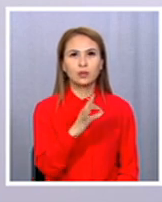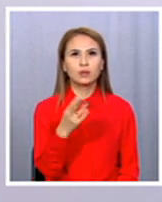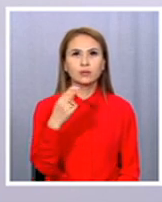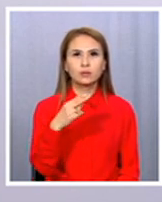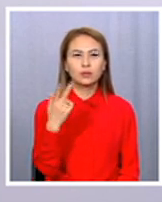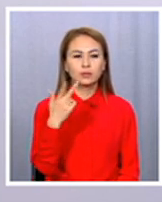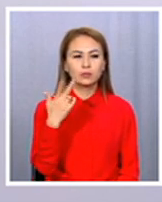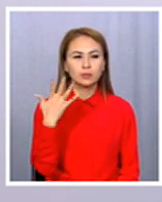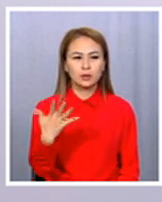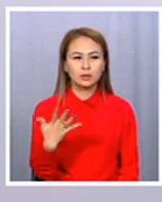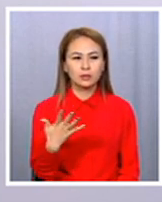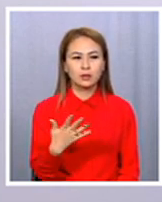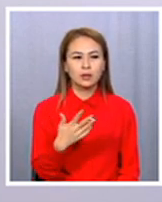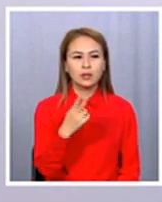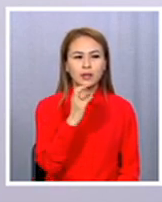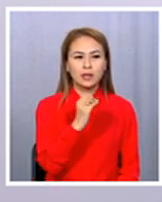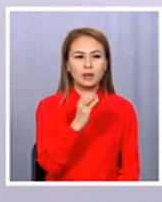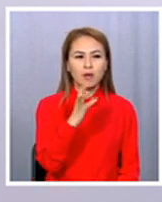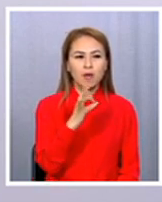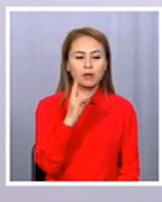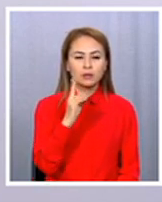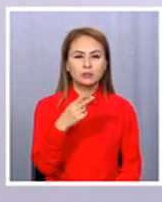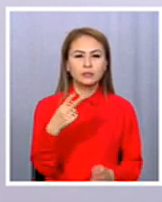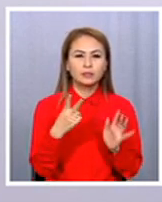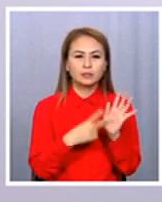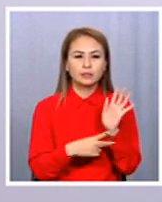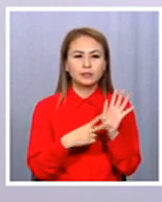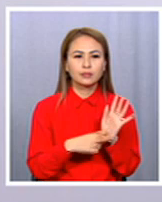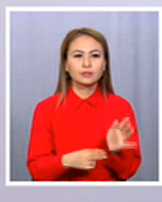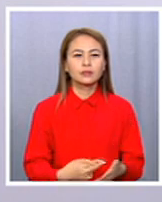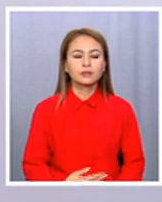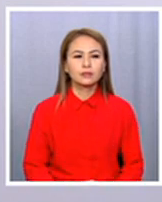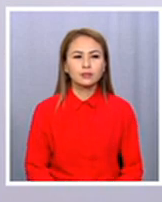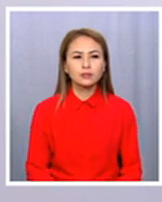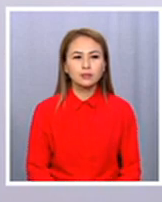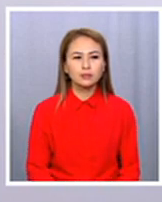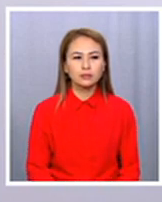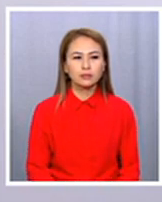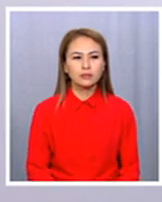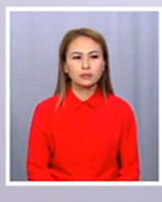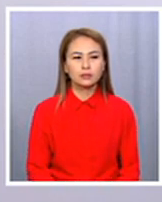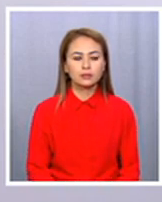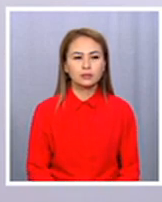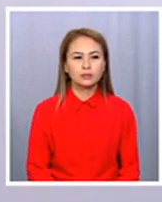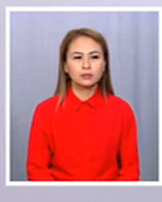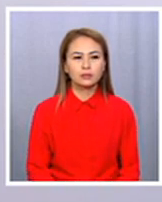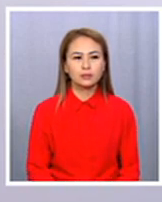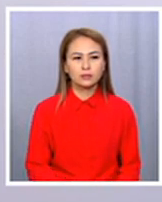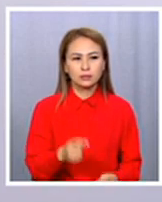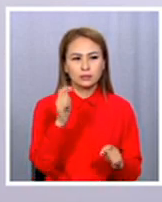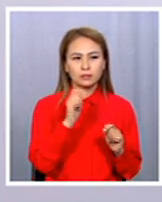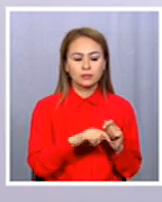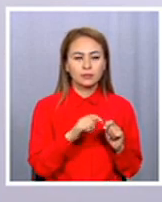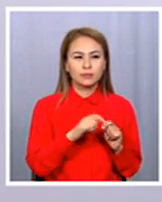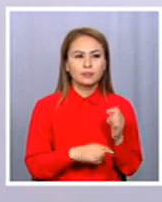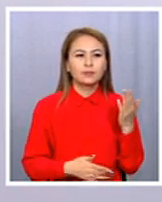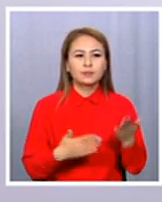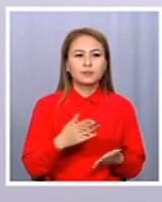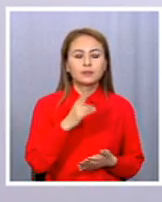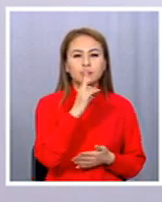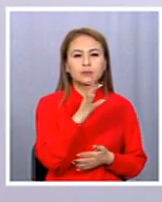градус және EO-ка бұрышы 70 градус. Енді тексерейік. Біз айтқан болатынбыз. Егер